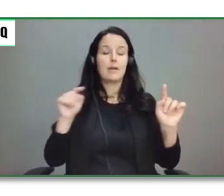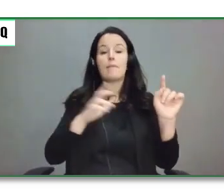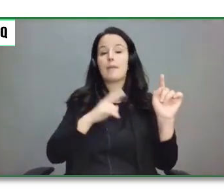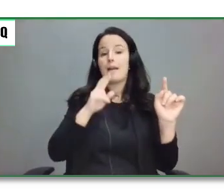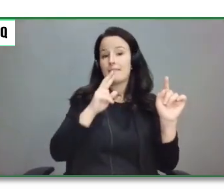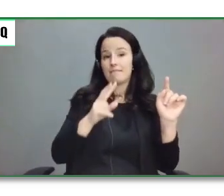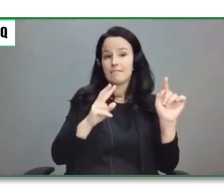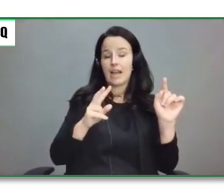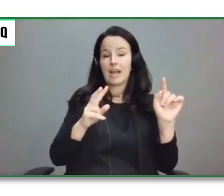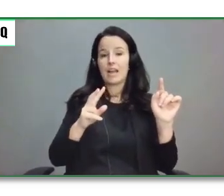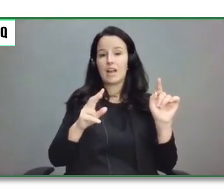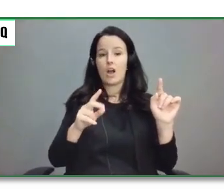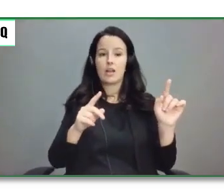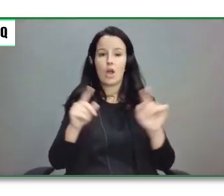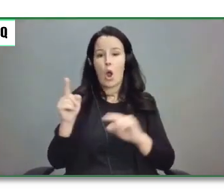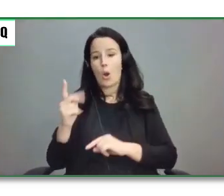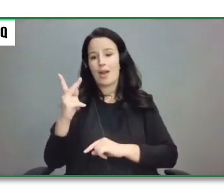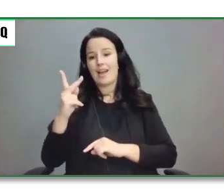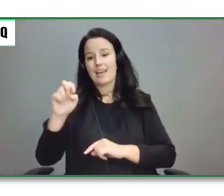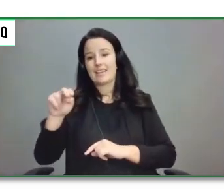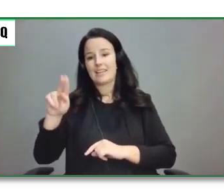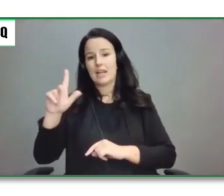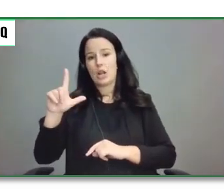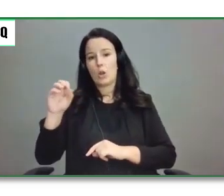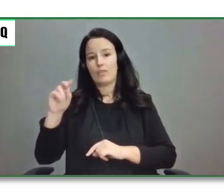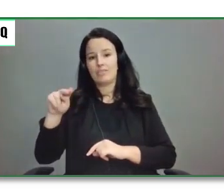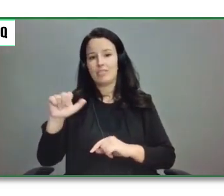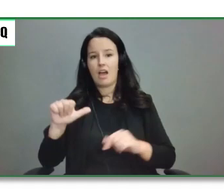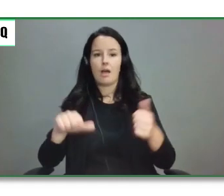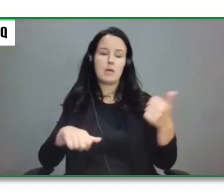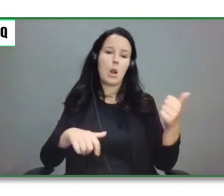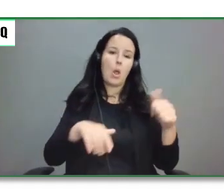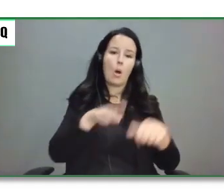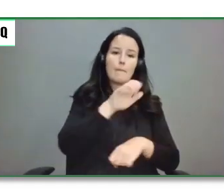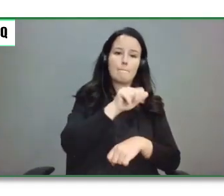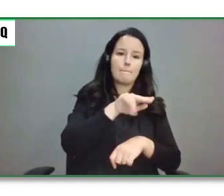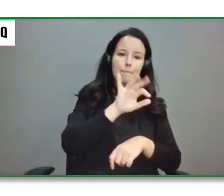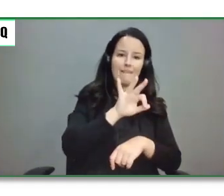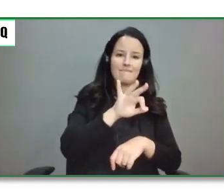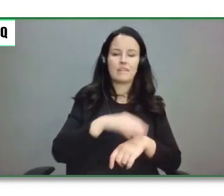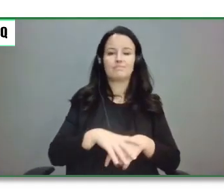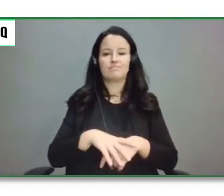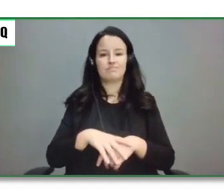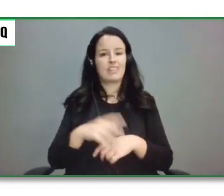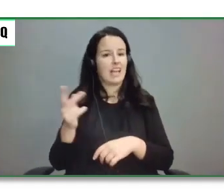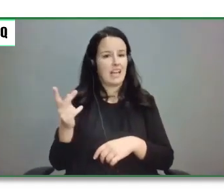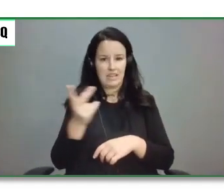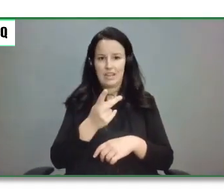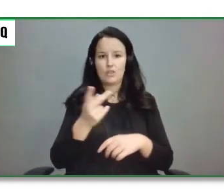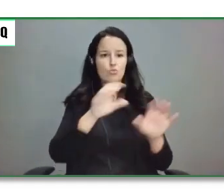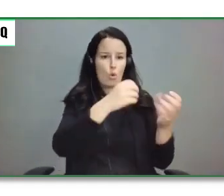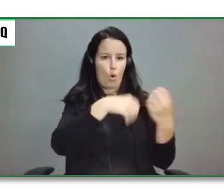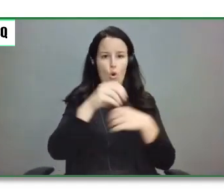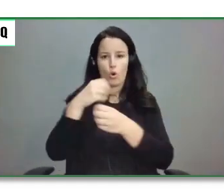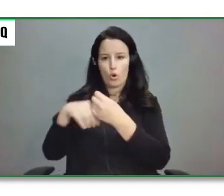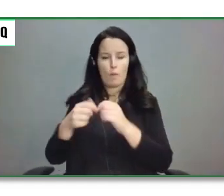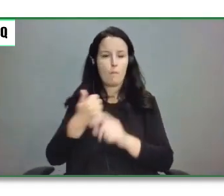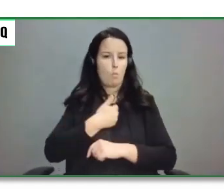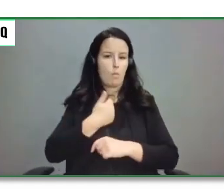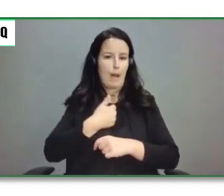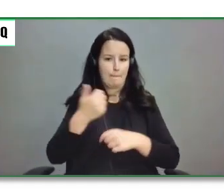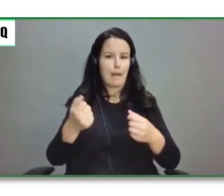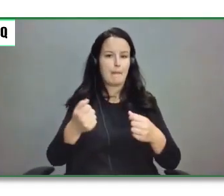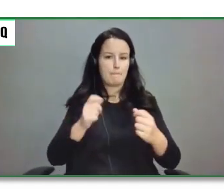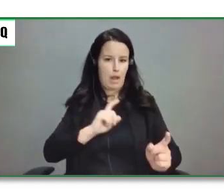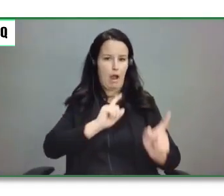c'est basé à Kelowna, en Colombie-Britannique. J'ai rencontré les propriétaires de ces deux groupes lorsque j'étais bénévole pour le programme